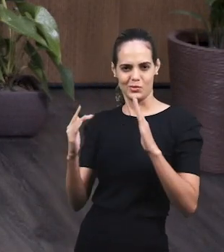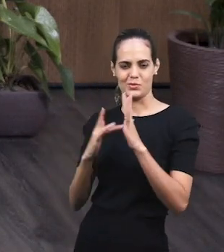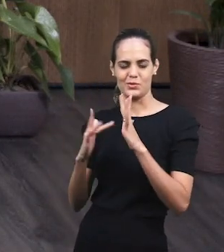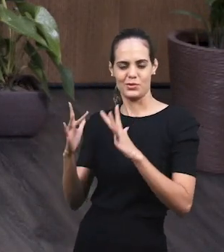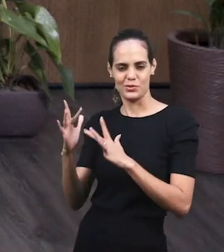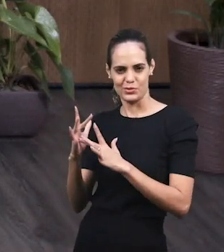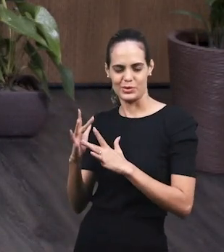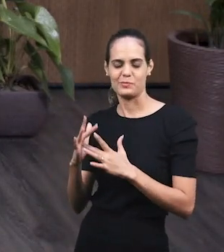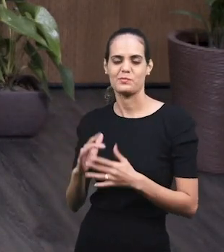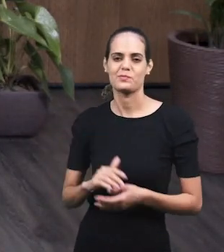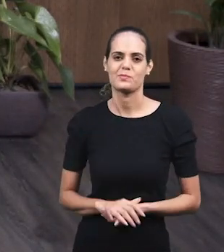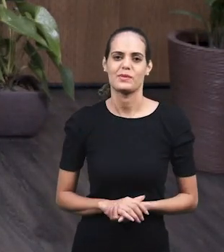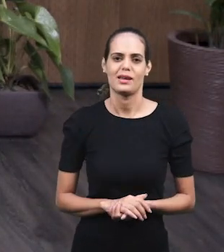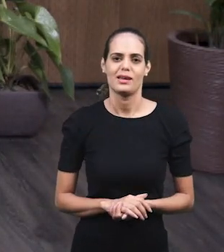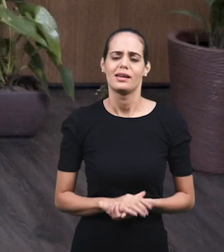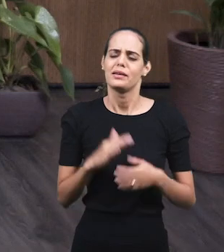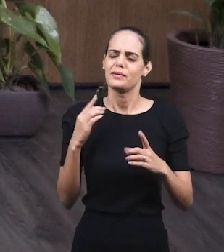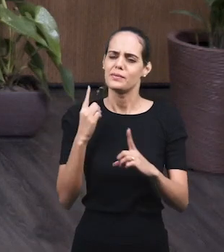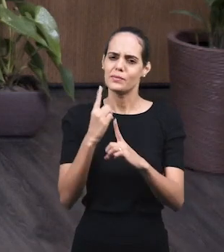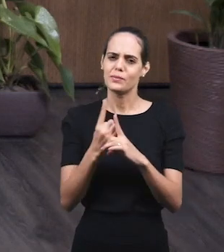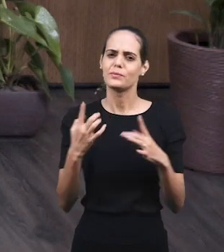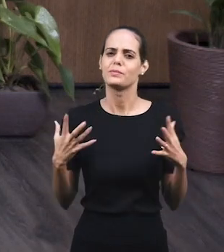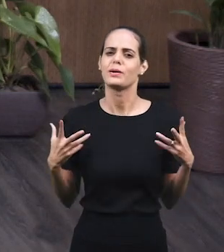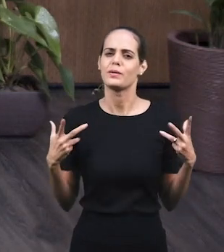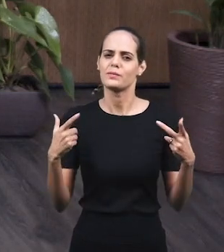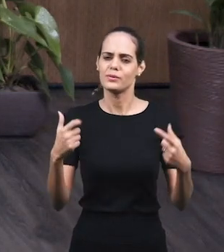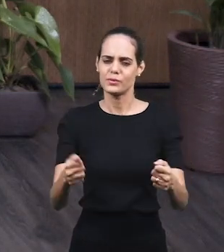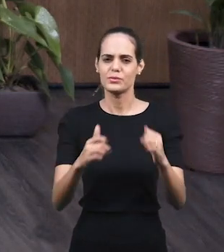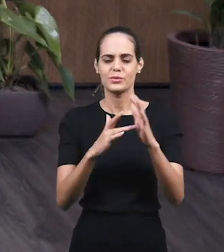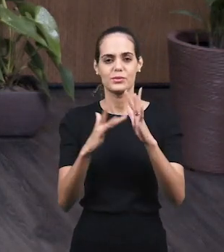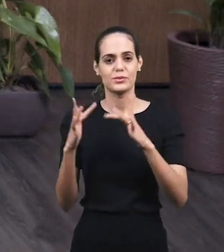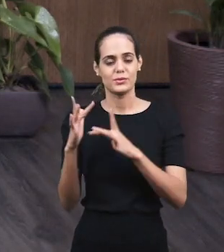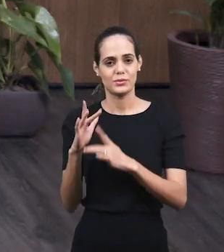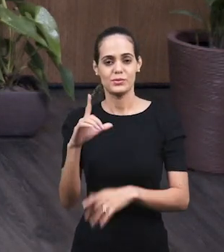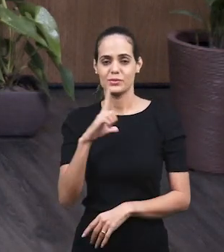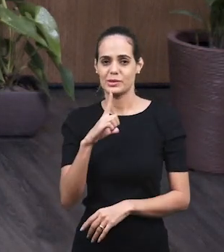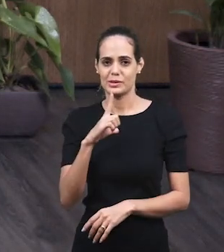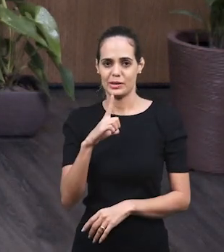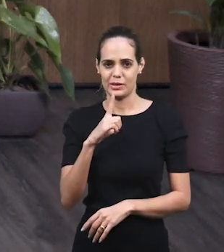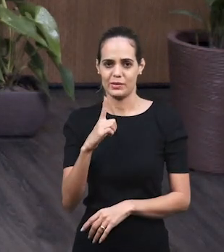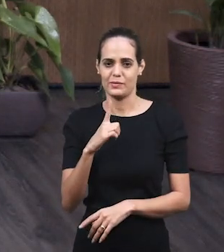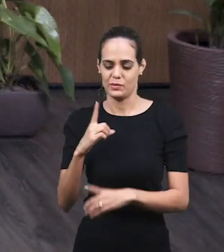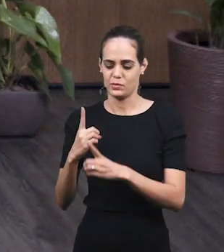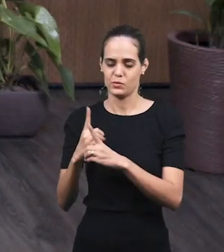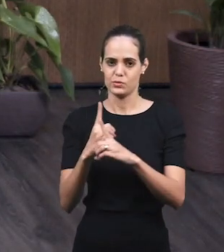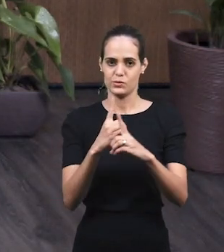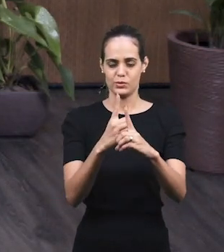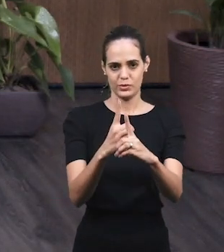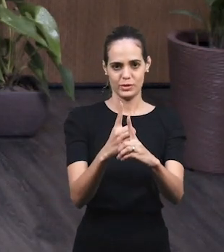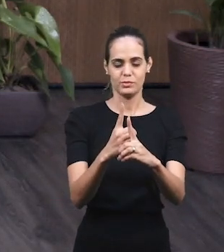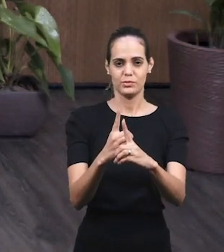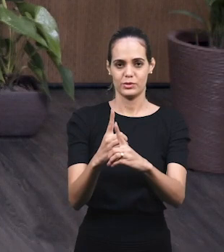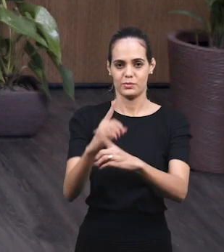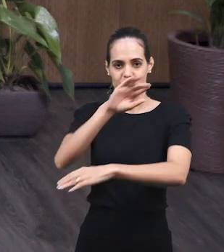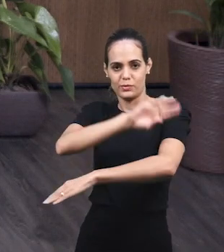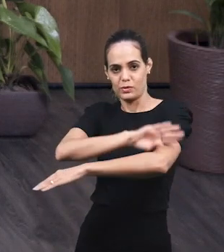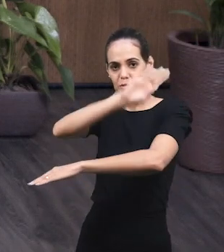personnes qui se dirigent ici dans le temps du Seigneur Jésus. Et quelle rencontre